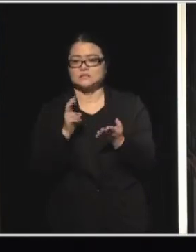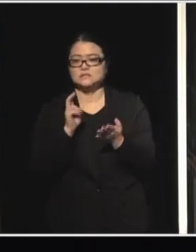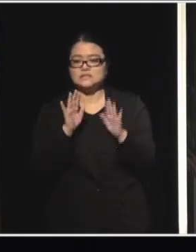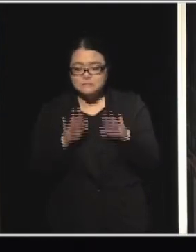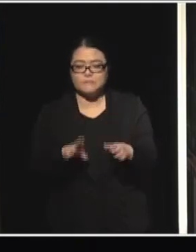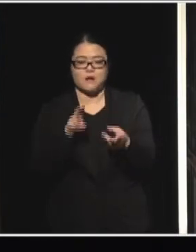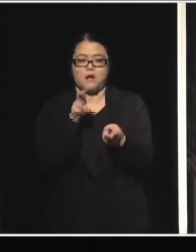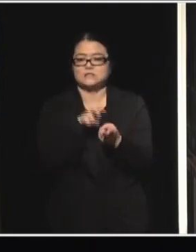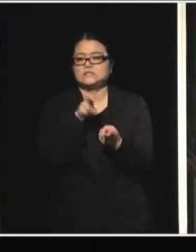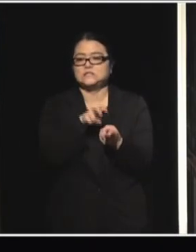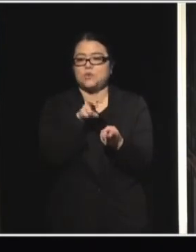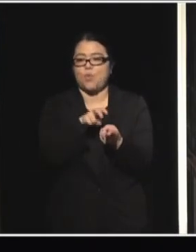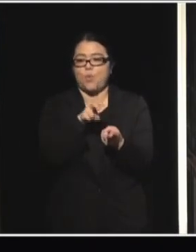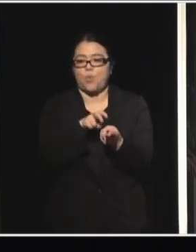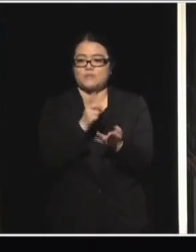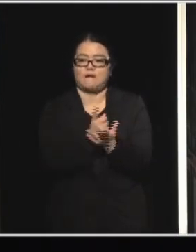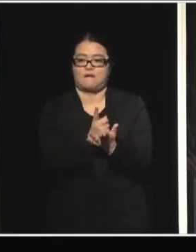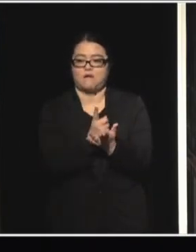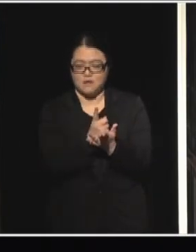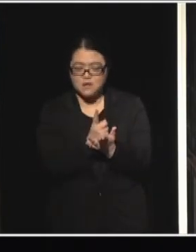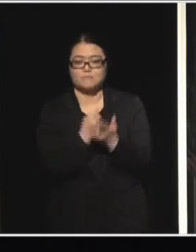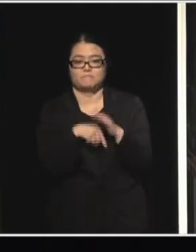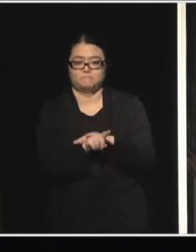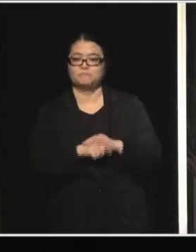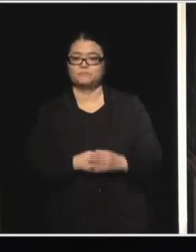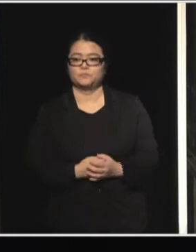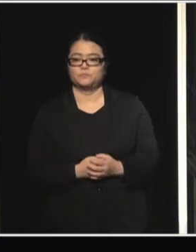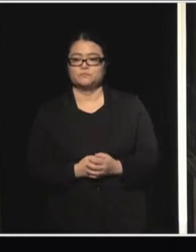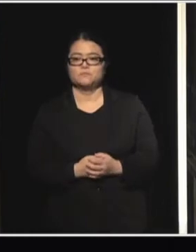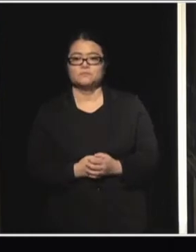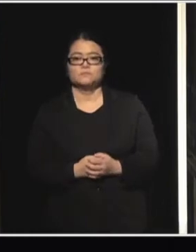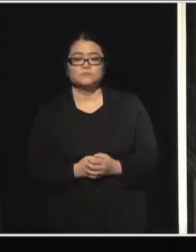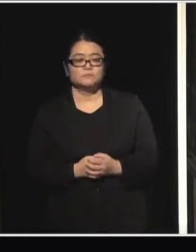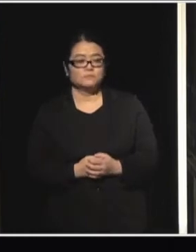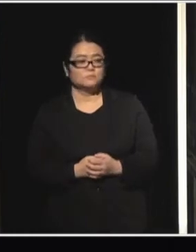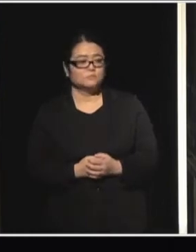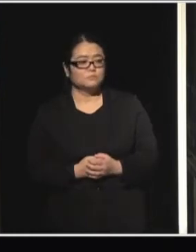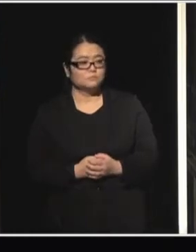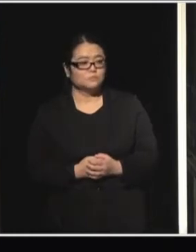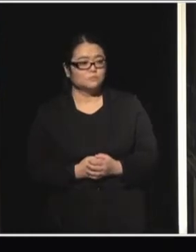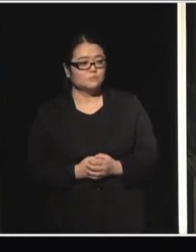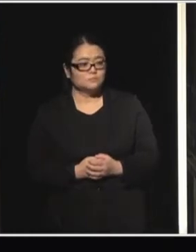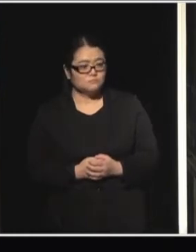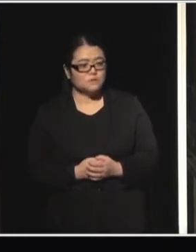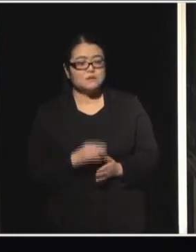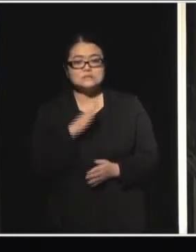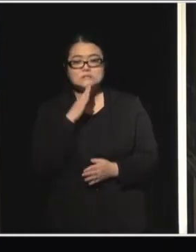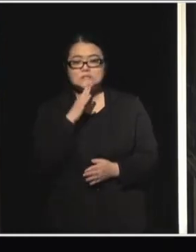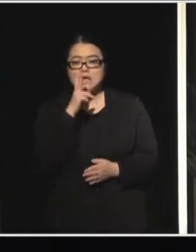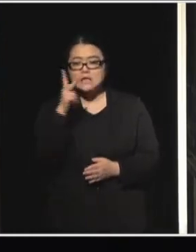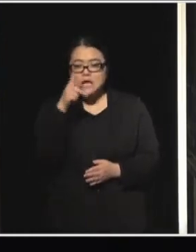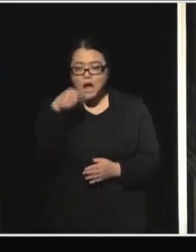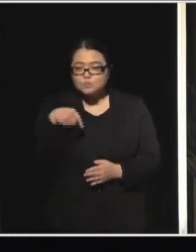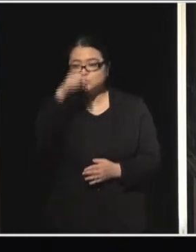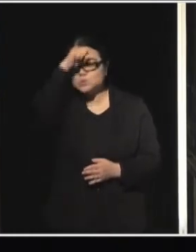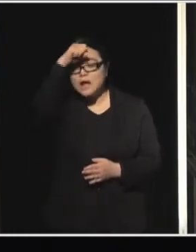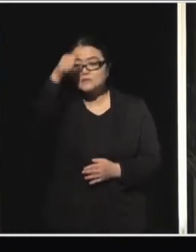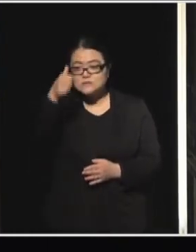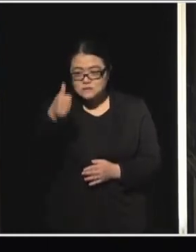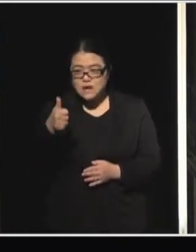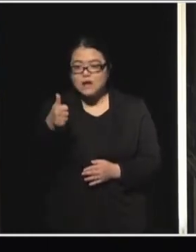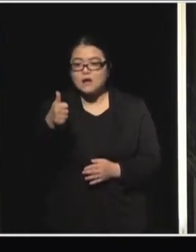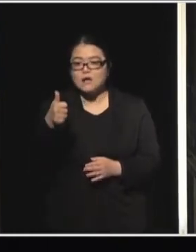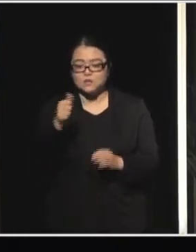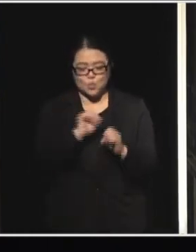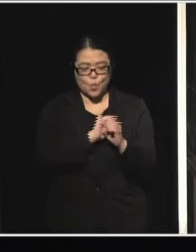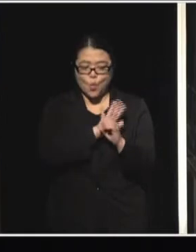んではこのがん患者さん実際新型こんな幹線自粛はある